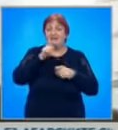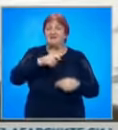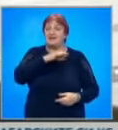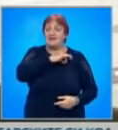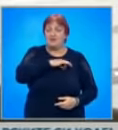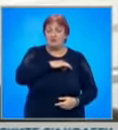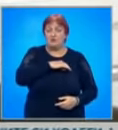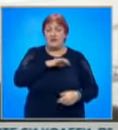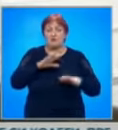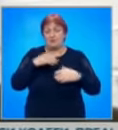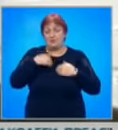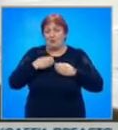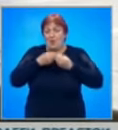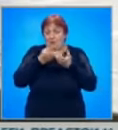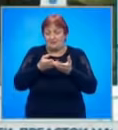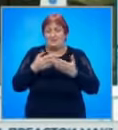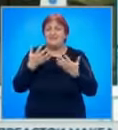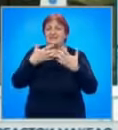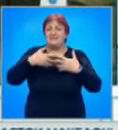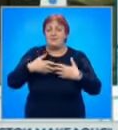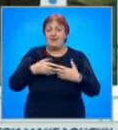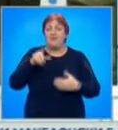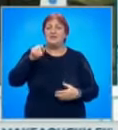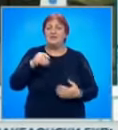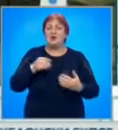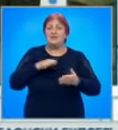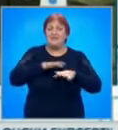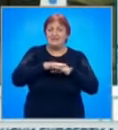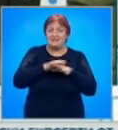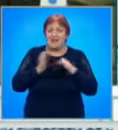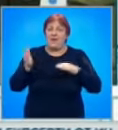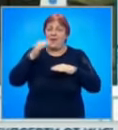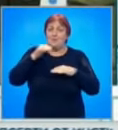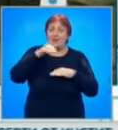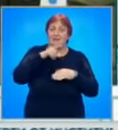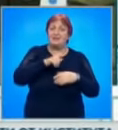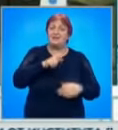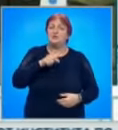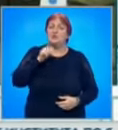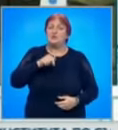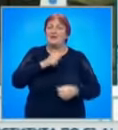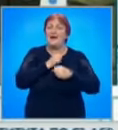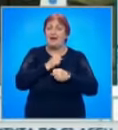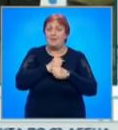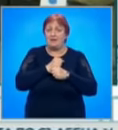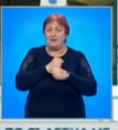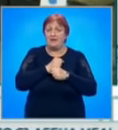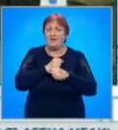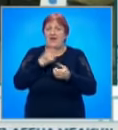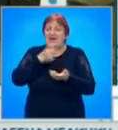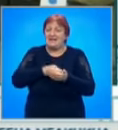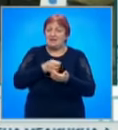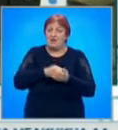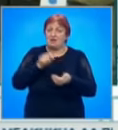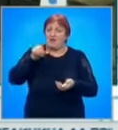получава доход според своя принос в системата. Пенсионната система е разходно покривна. Тези, които сега работят, де-факто